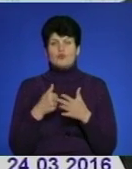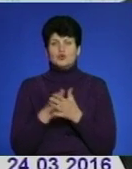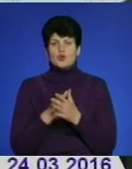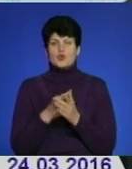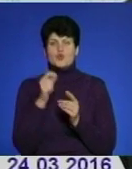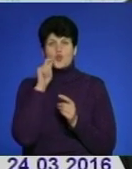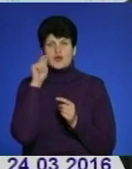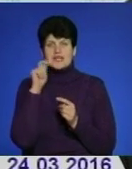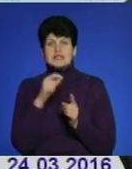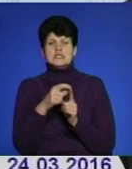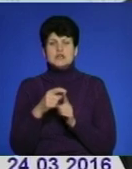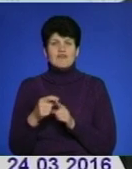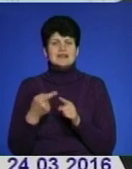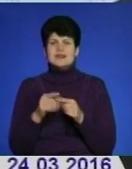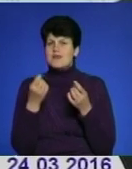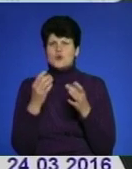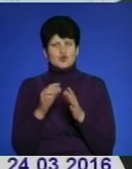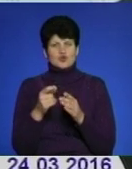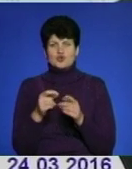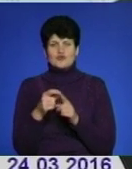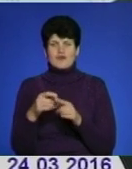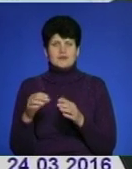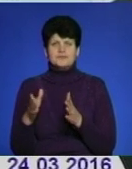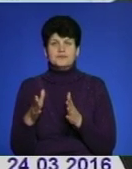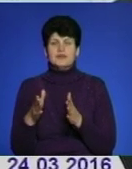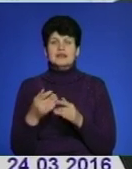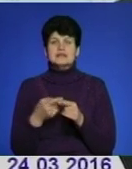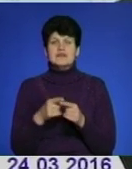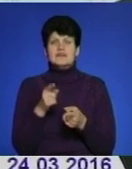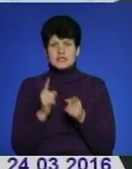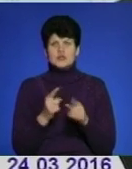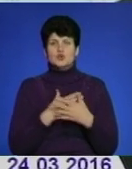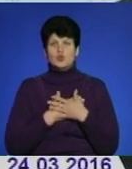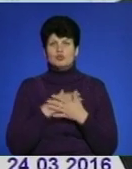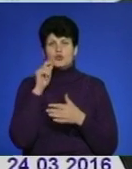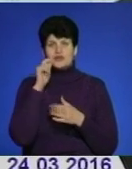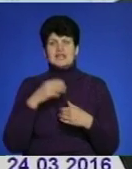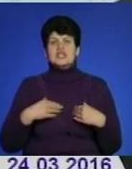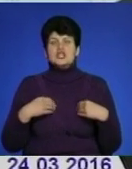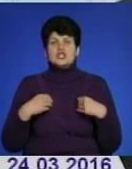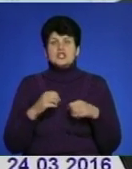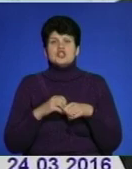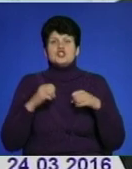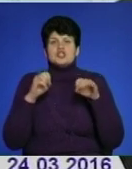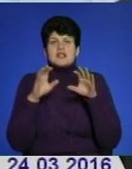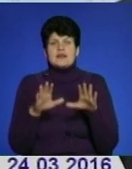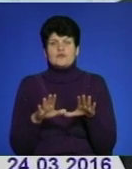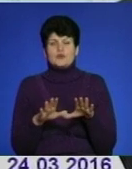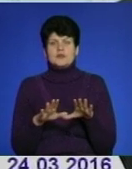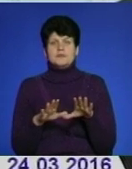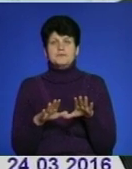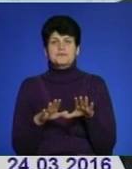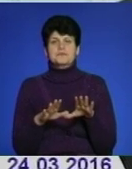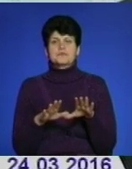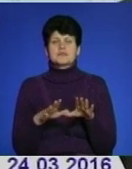слова «жертовність» – це не просто слова, ви справді любите Україну і жертвуєте і